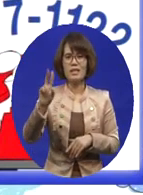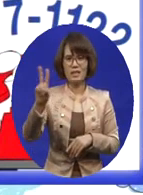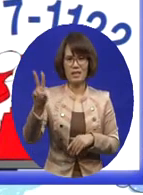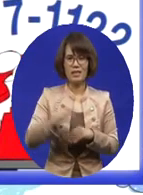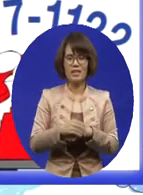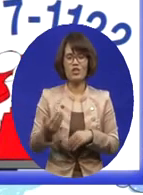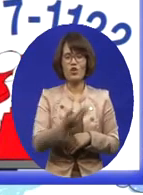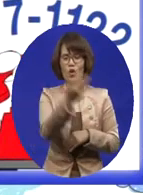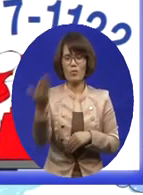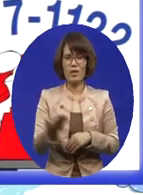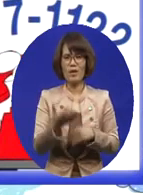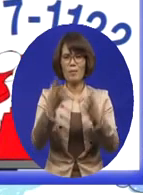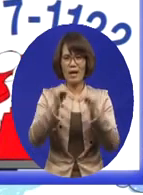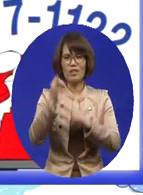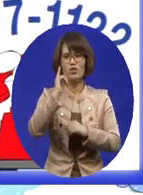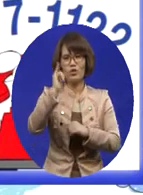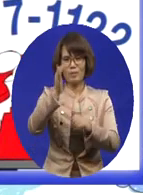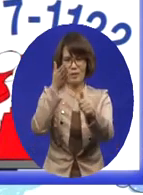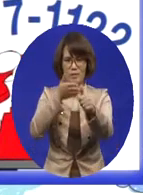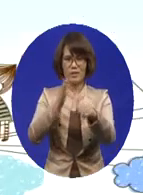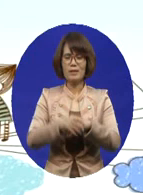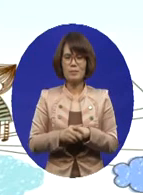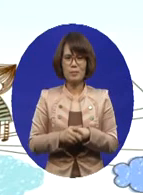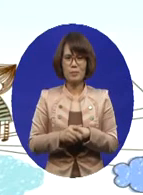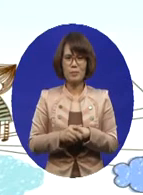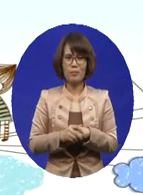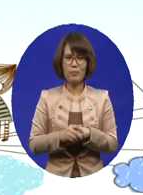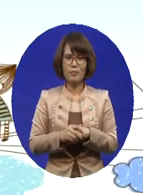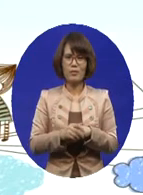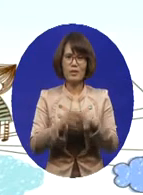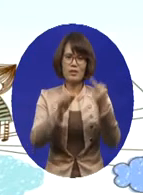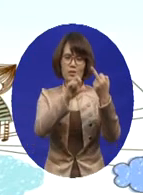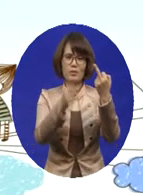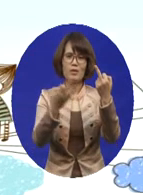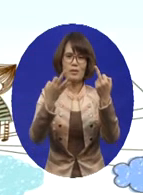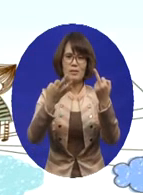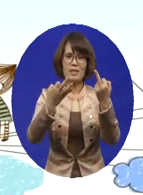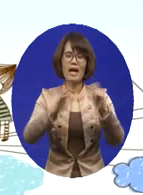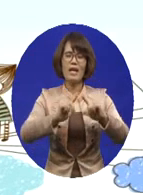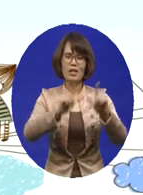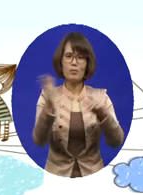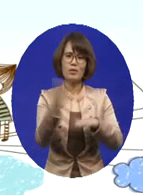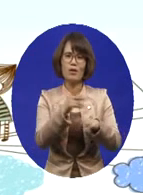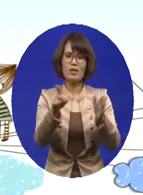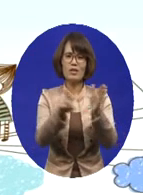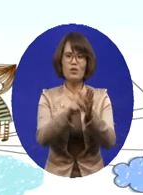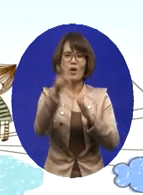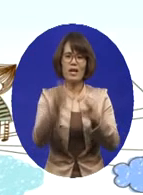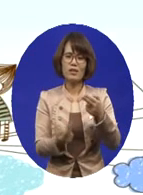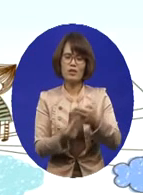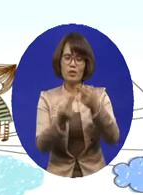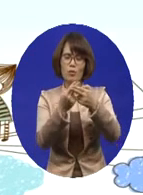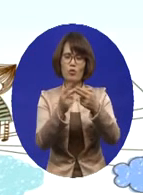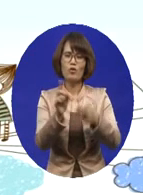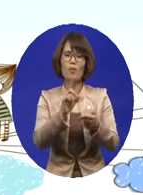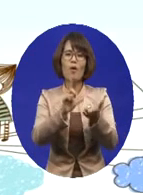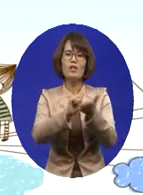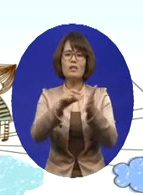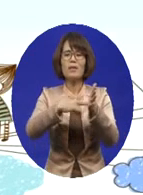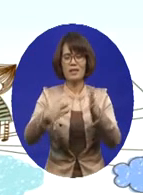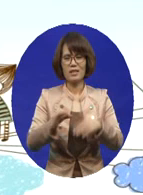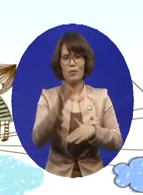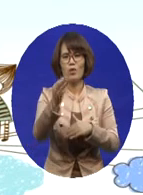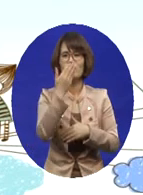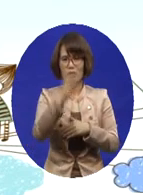1577-1122 시민 여러분의 많은 이용 바랍니다. 12월 14일부터 신용카드 적립포인트로 지방세를 납부할